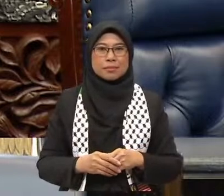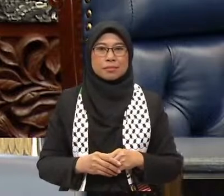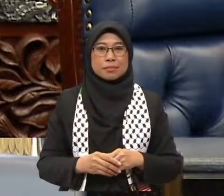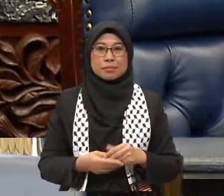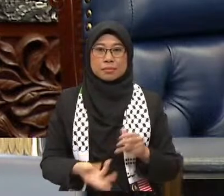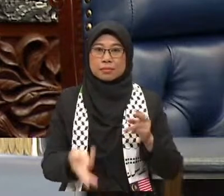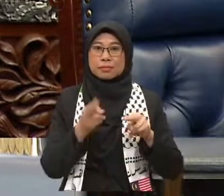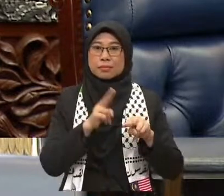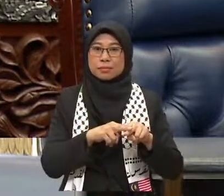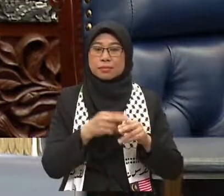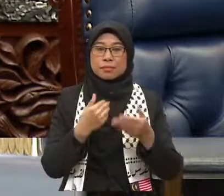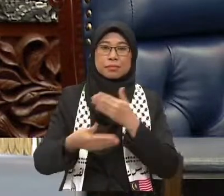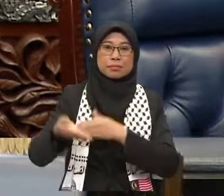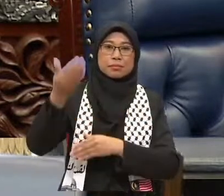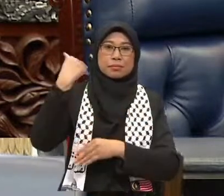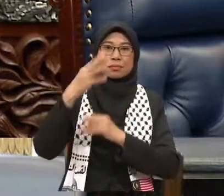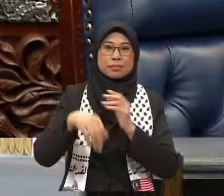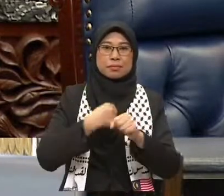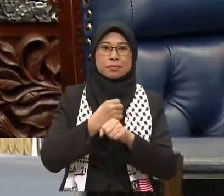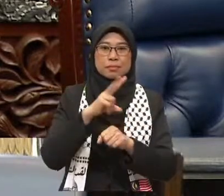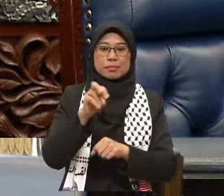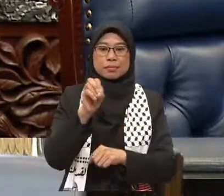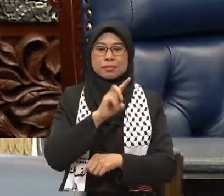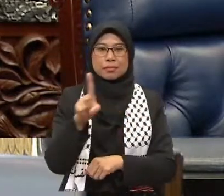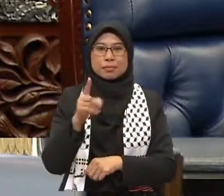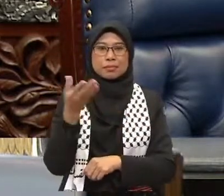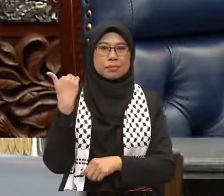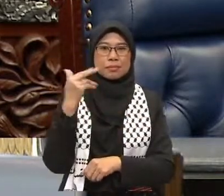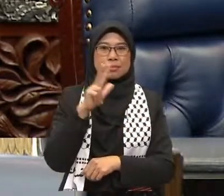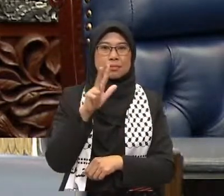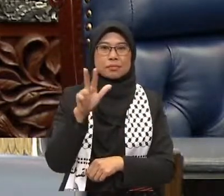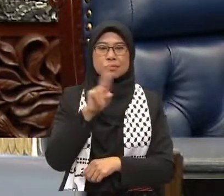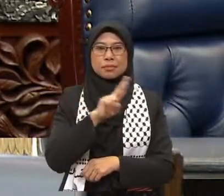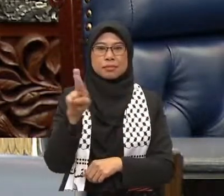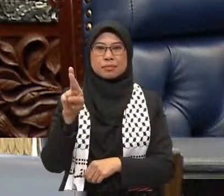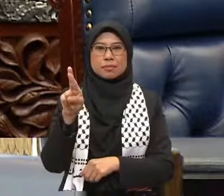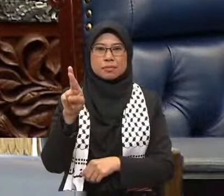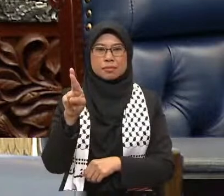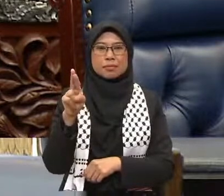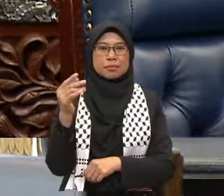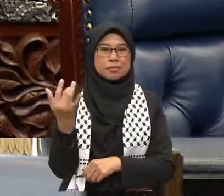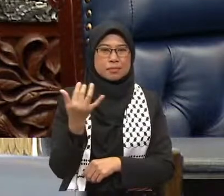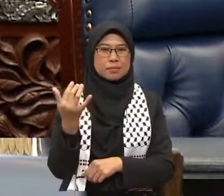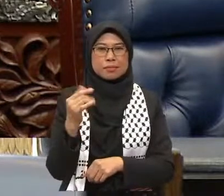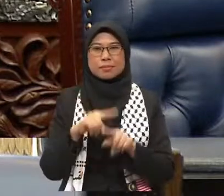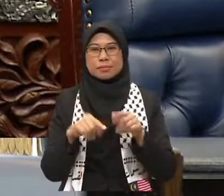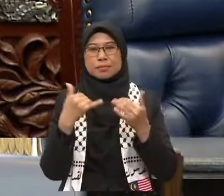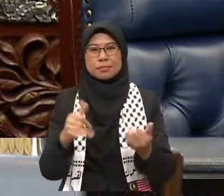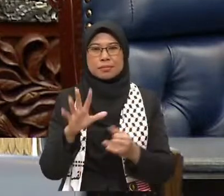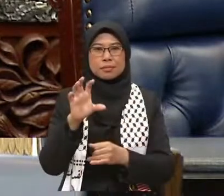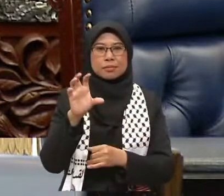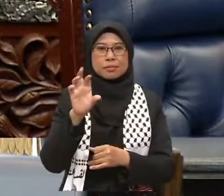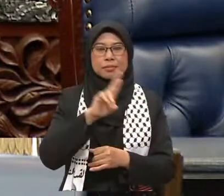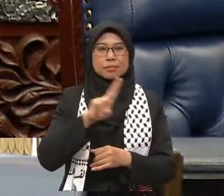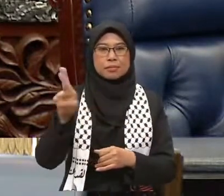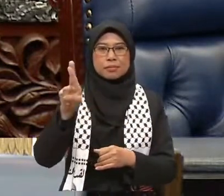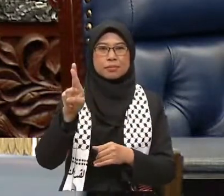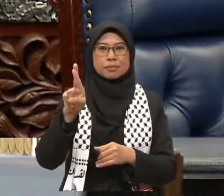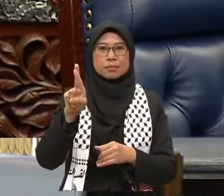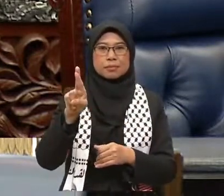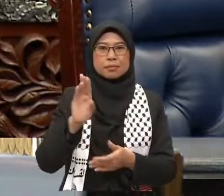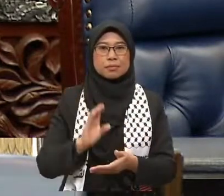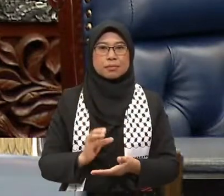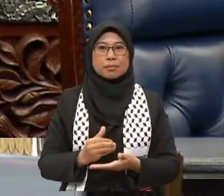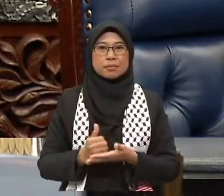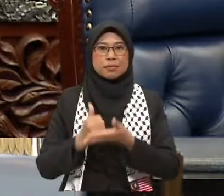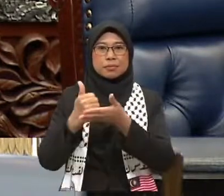peningkatan daripada dahulu tahun 2021 kalau dulu 33,000 lebih sekarang ini sudah 50.000 untuk kita membantu